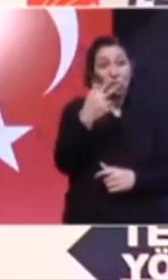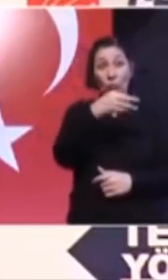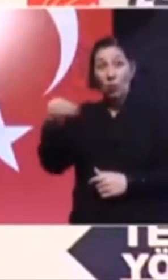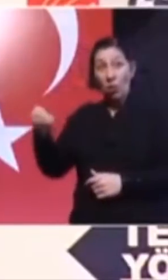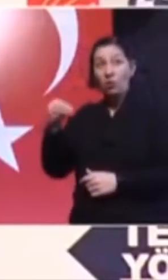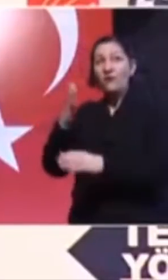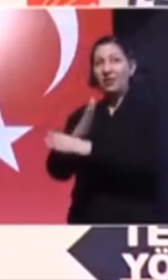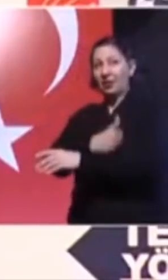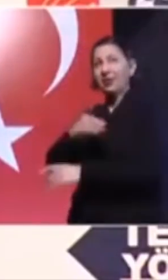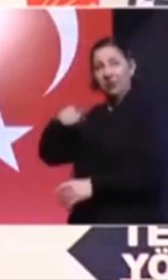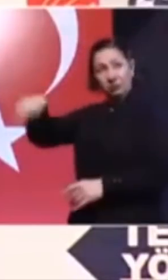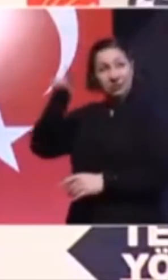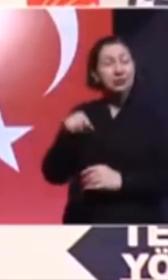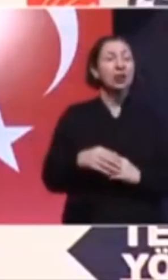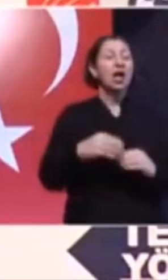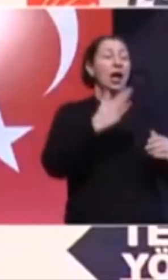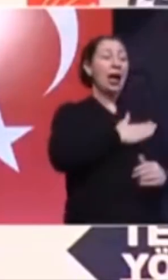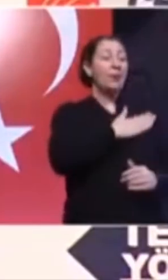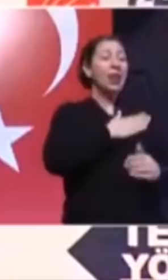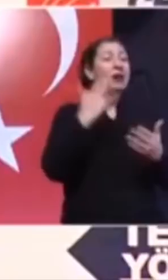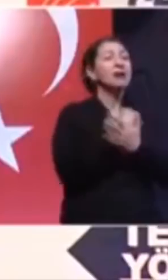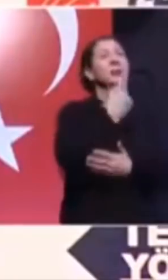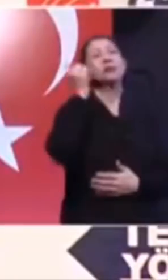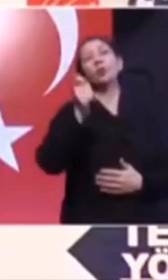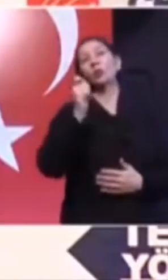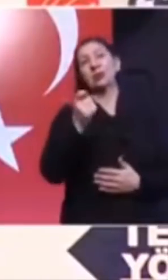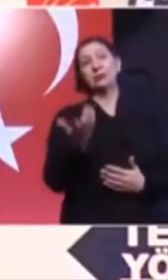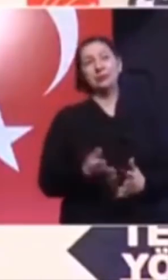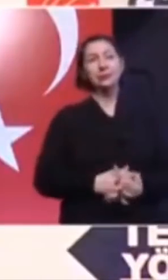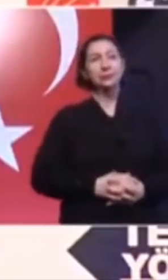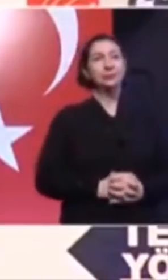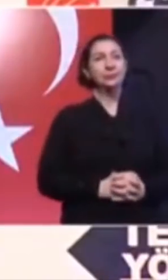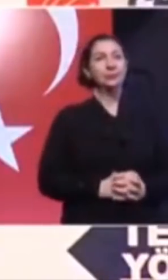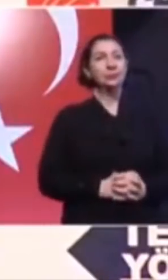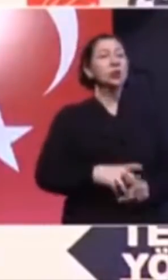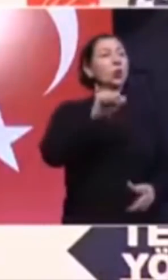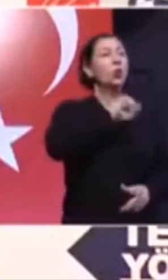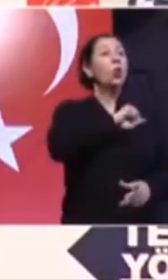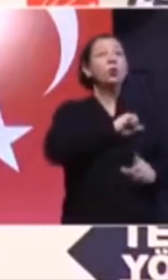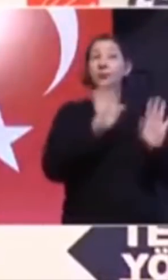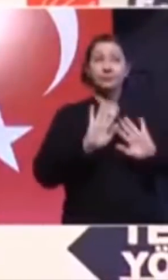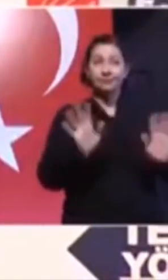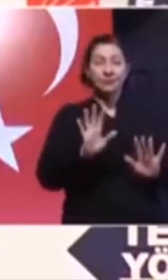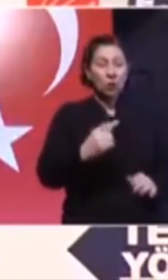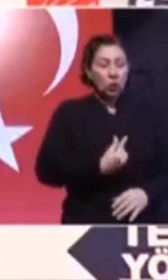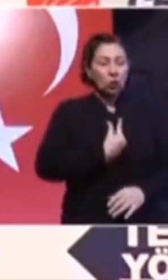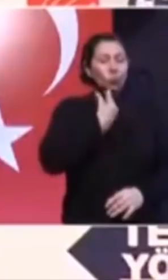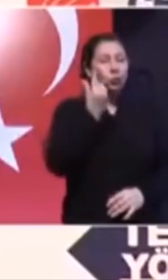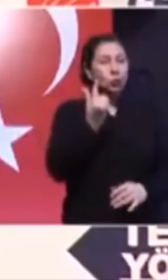milyon vatandaşımızın kalplerini kazanmak zorundayız. Korkunun değil,